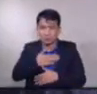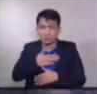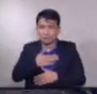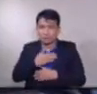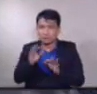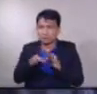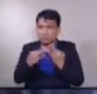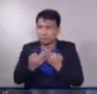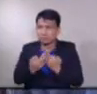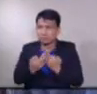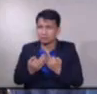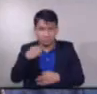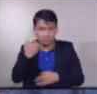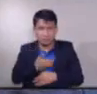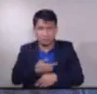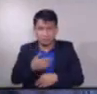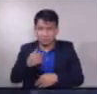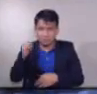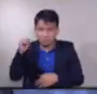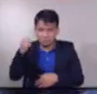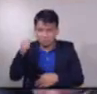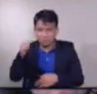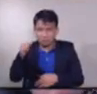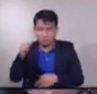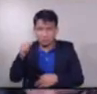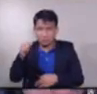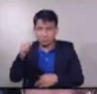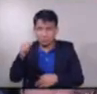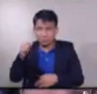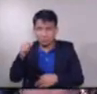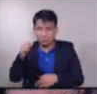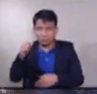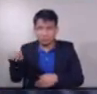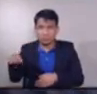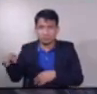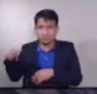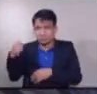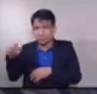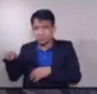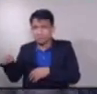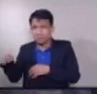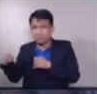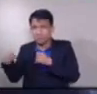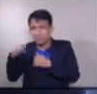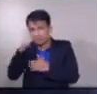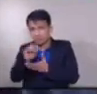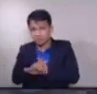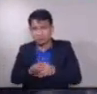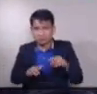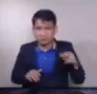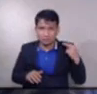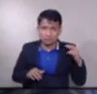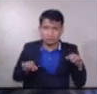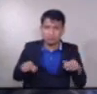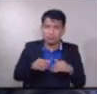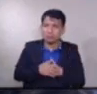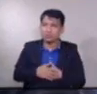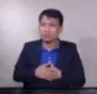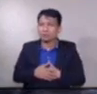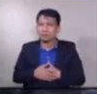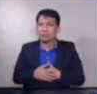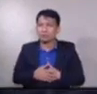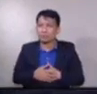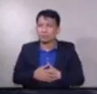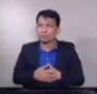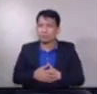pamilya ko mismo, ang aking auntie, ay lala, babae ang kanyang asawa. Mismo pamangkin ko, is sprout out from our family.